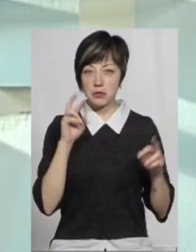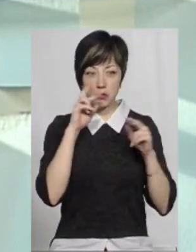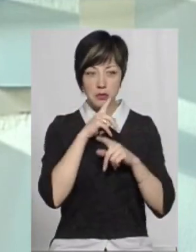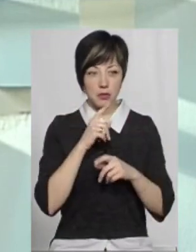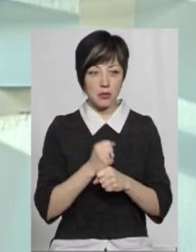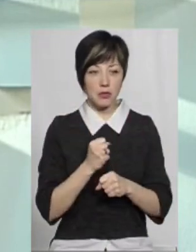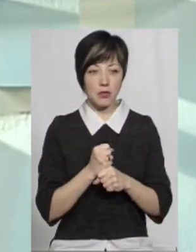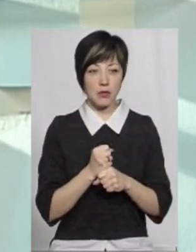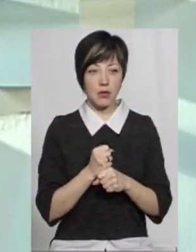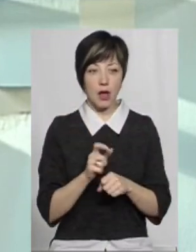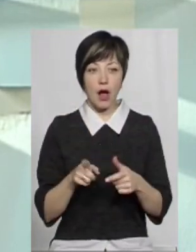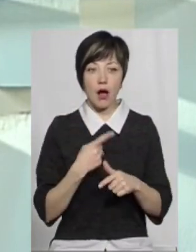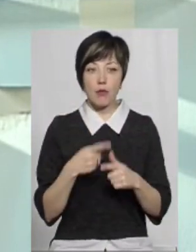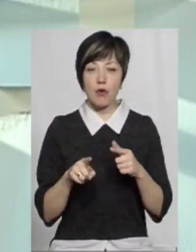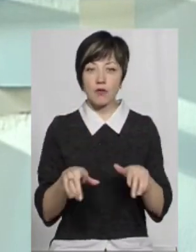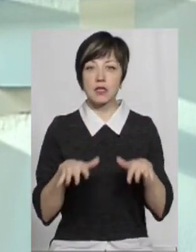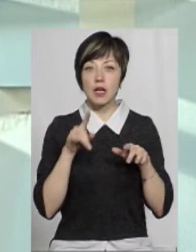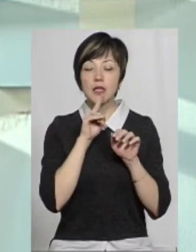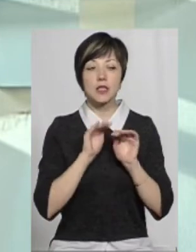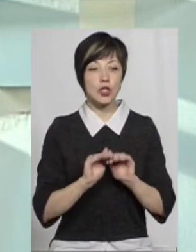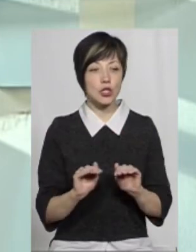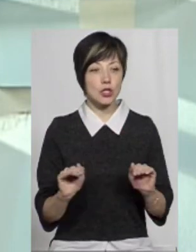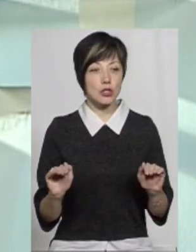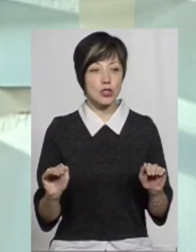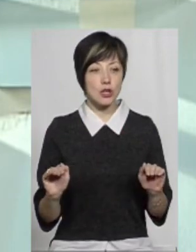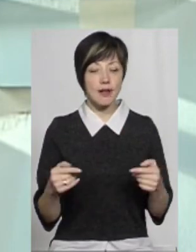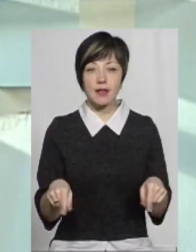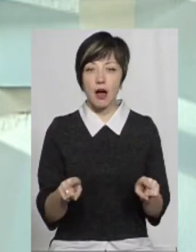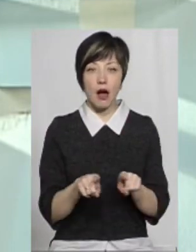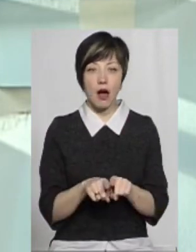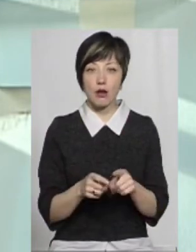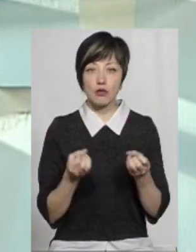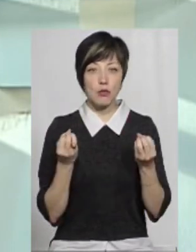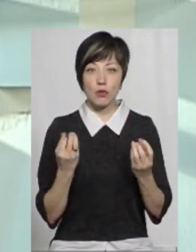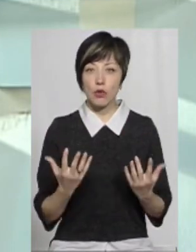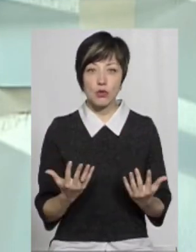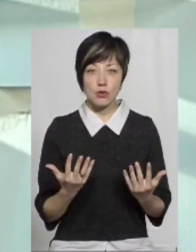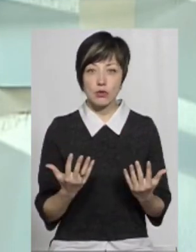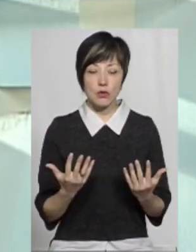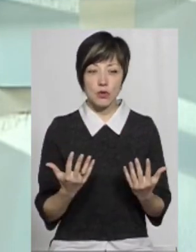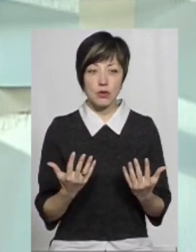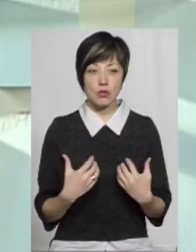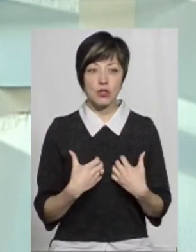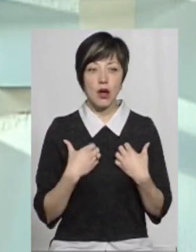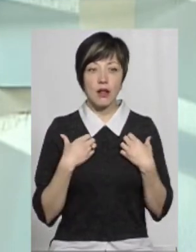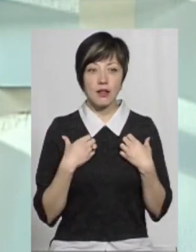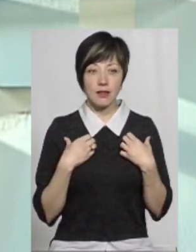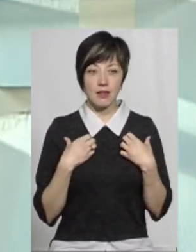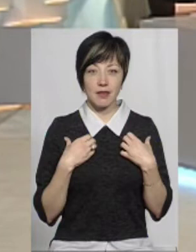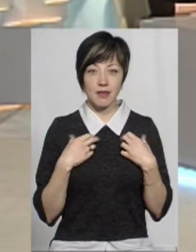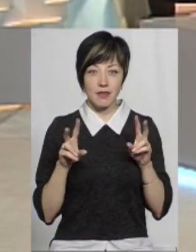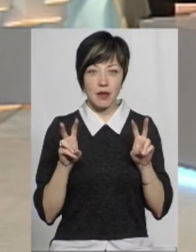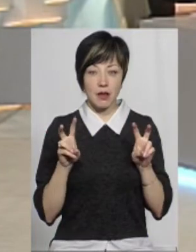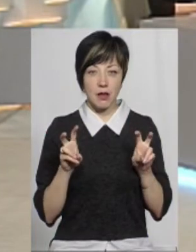робиться, а в залі тиша така, що просто жахлива,